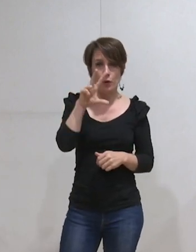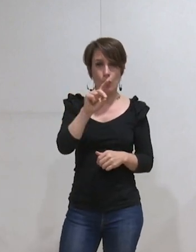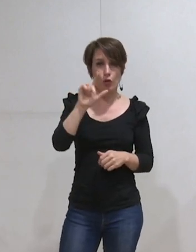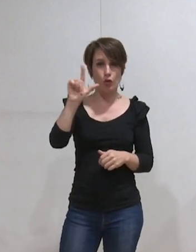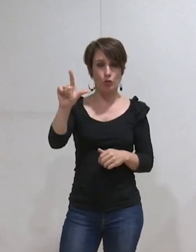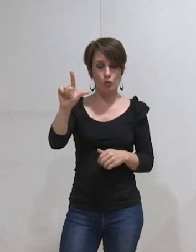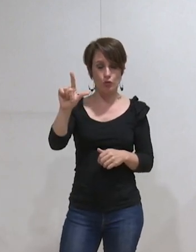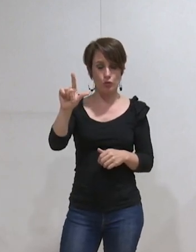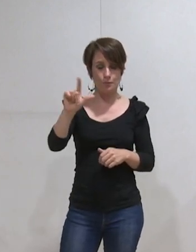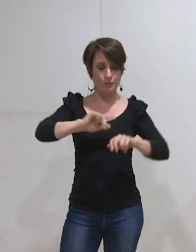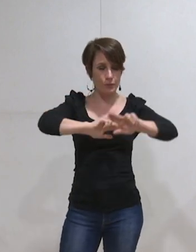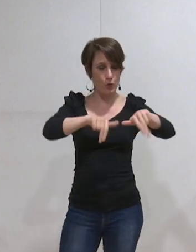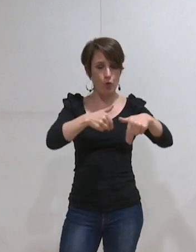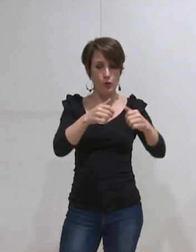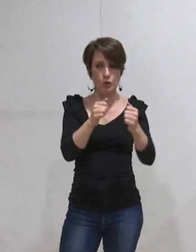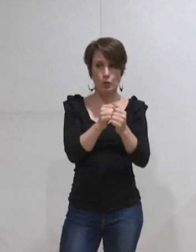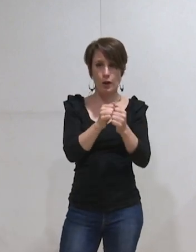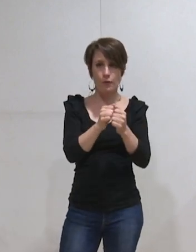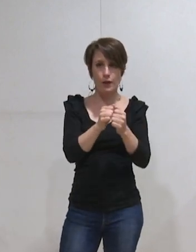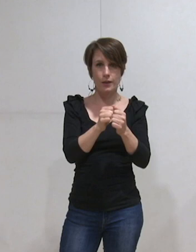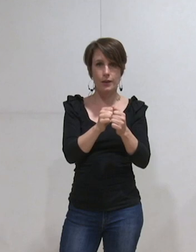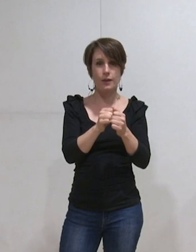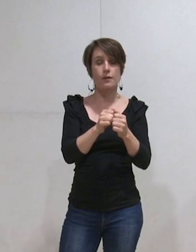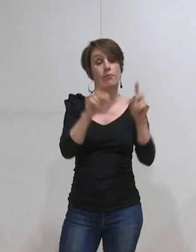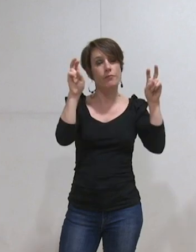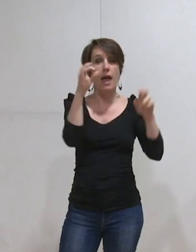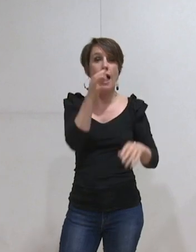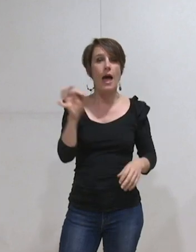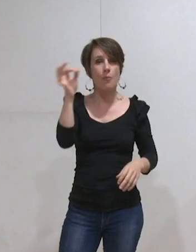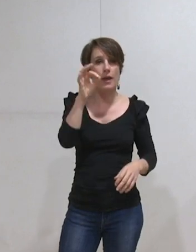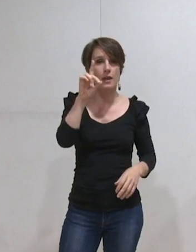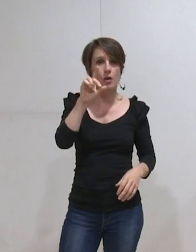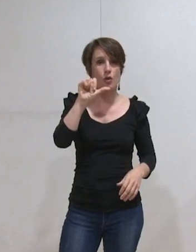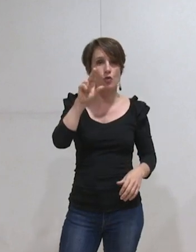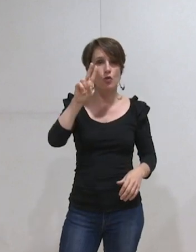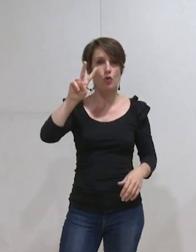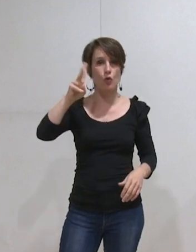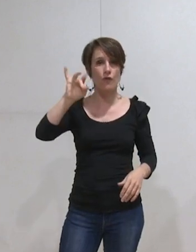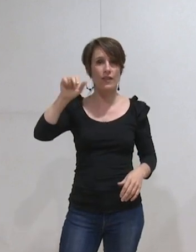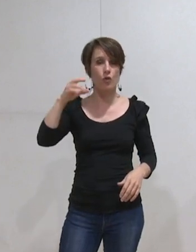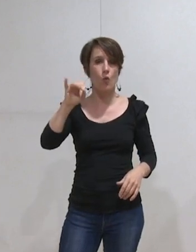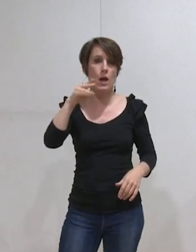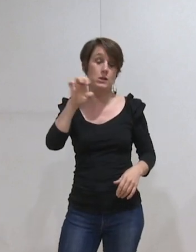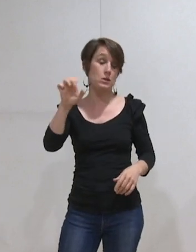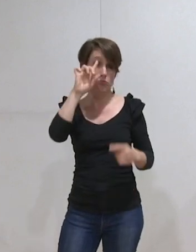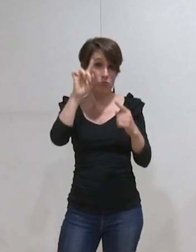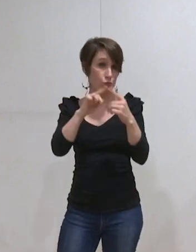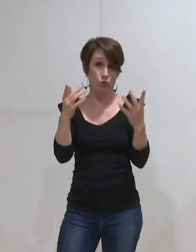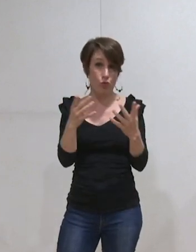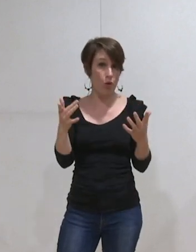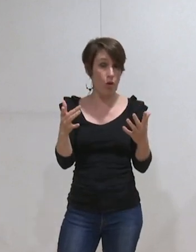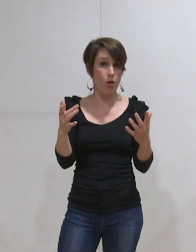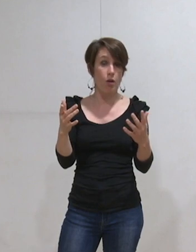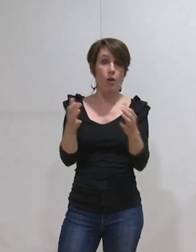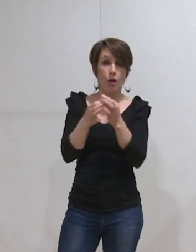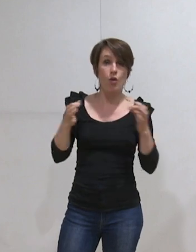convention avec l'abeille d'uphinoise pour les donc des les mises à disposition